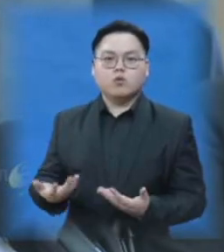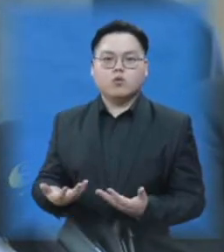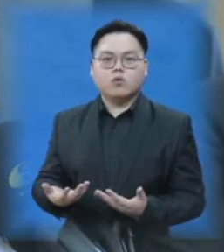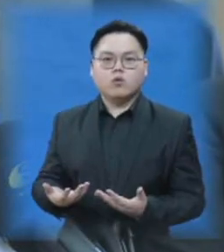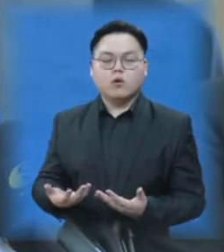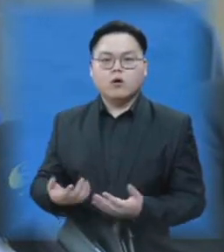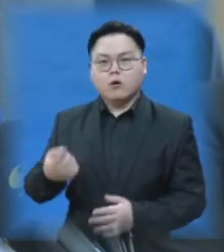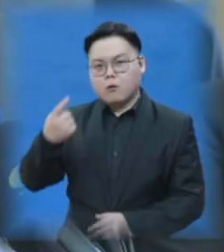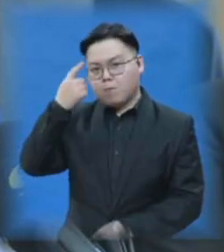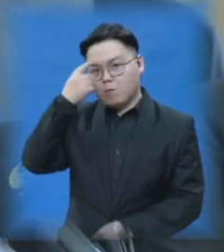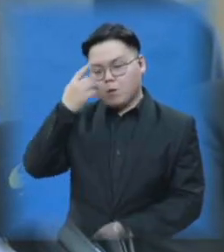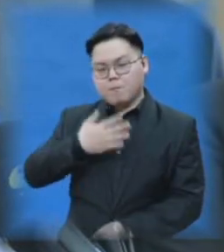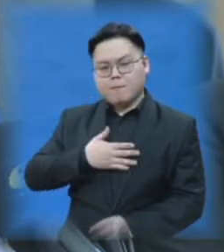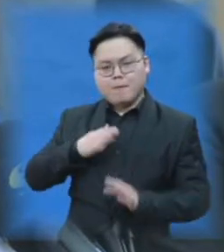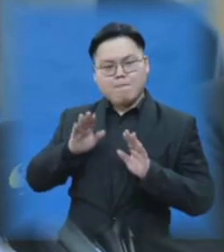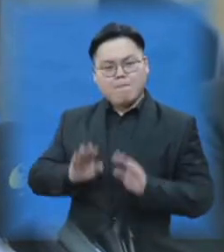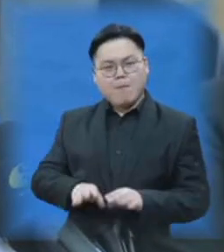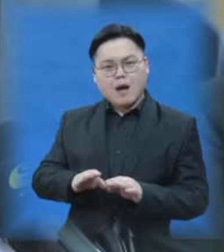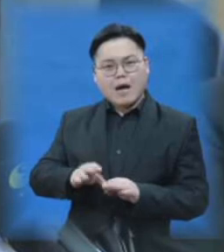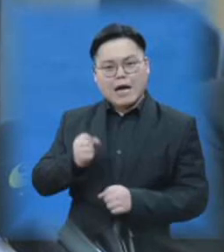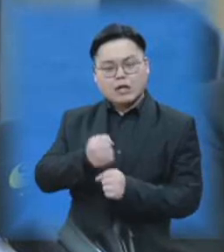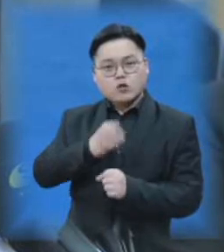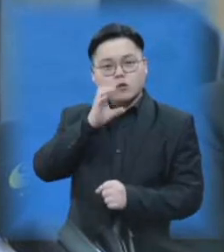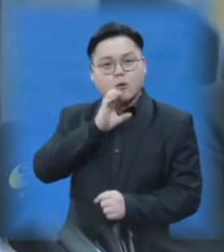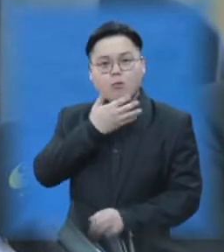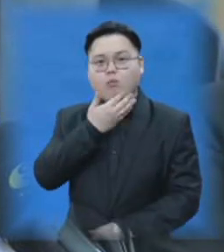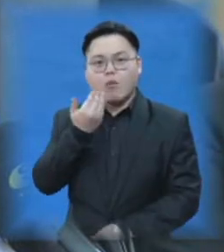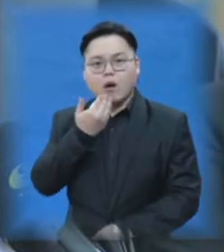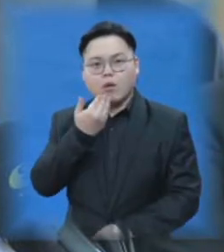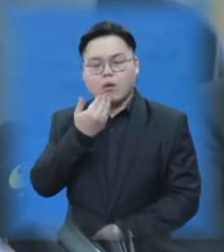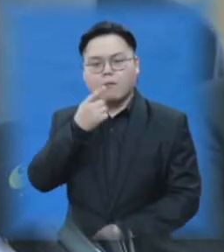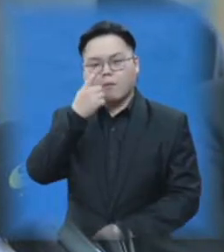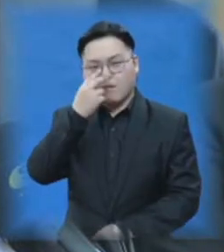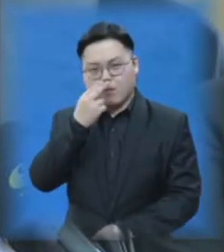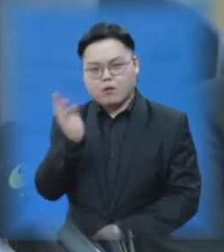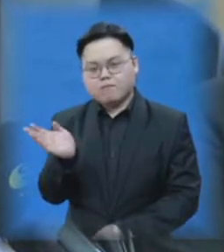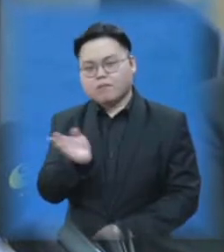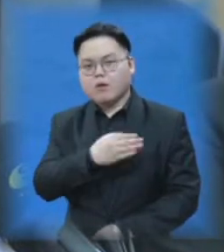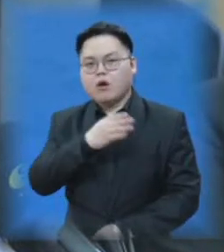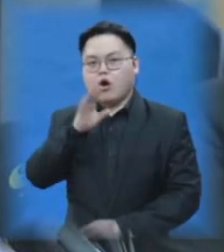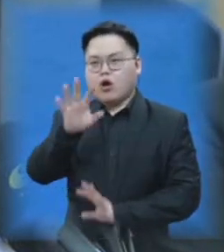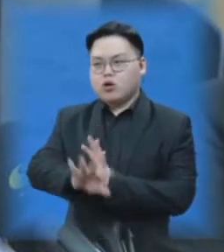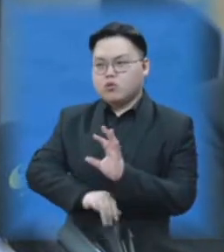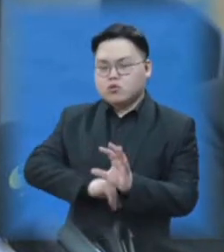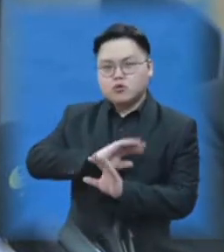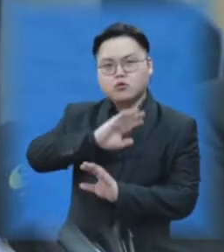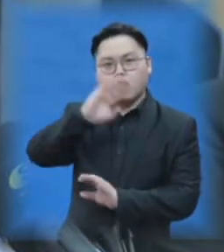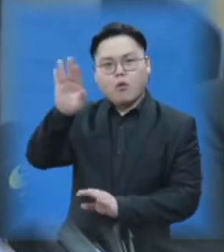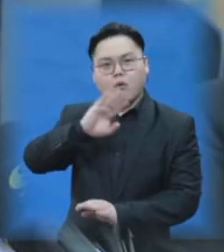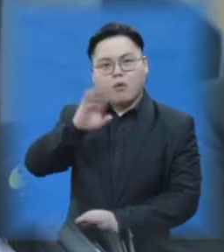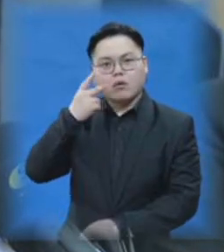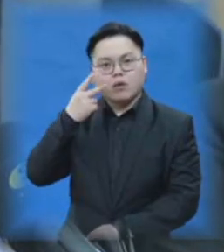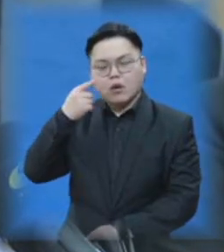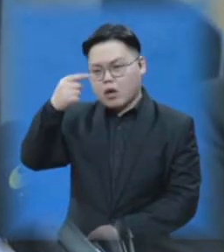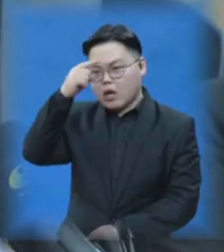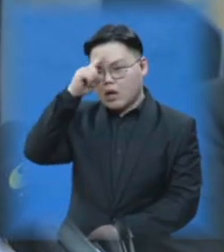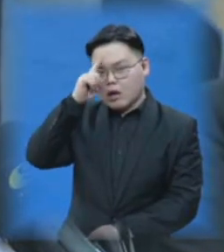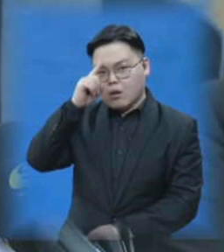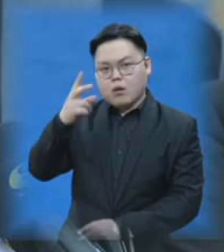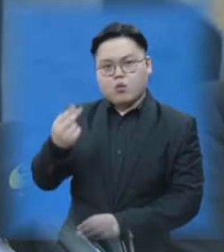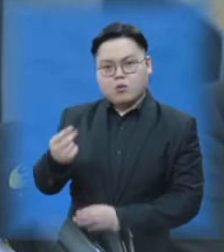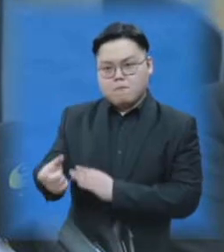Монголд ажиллах сонирхол нь бүр гадаад яг ажилхан эмч мэрэгчлэрээ, сурч мэрэгчлэрээ ажиллахад өчнөө олон дахин